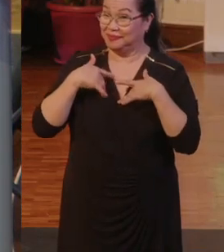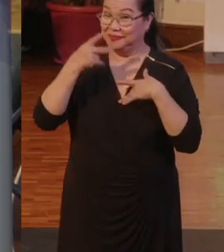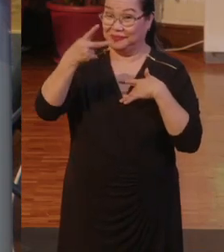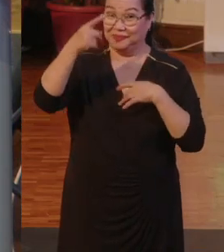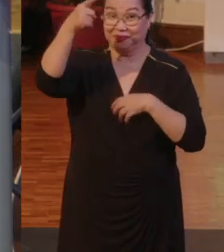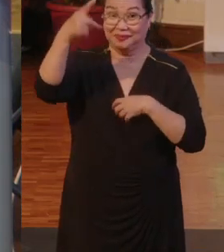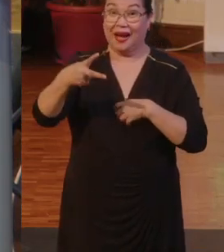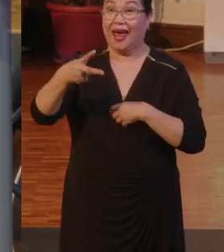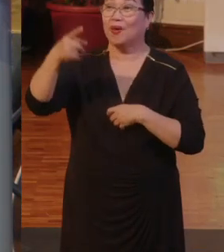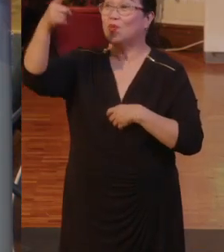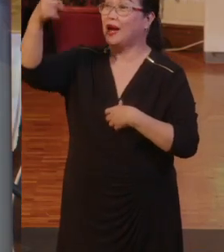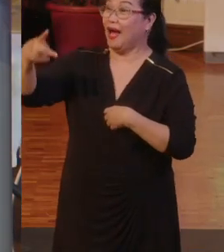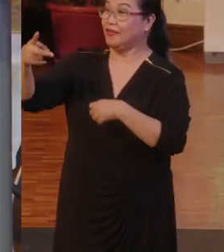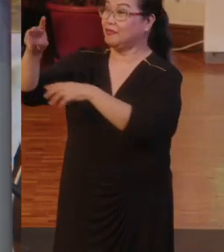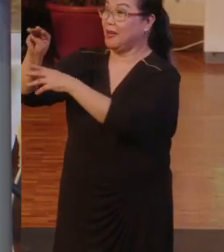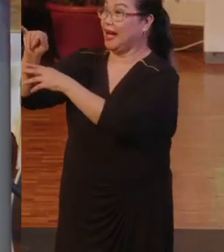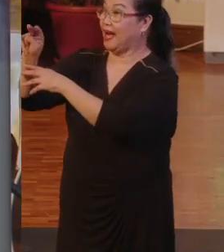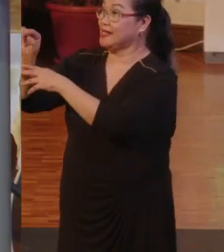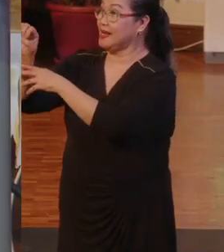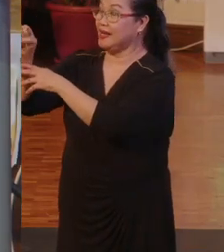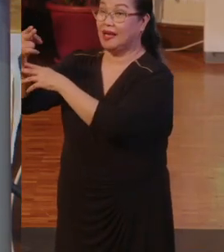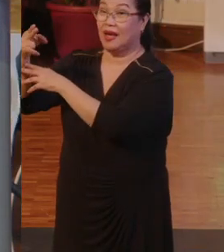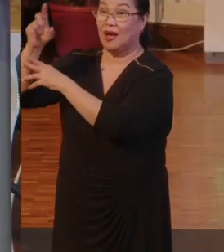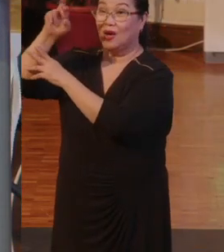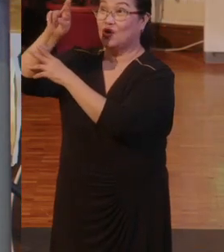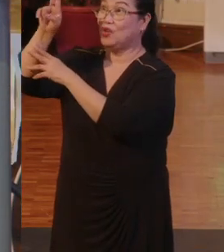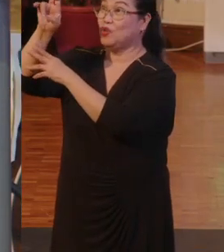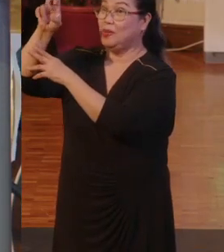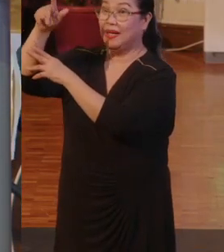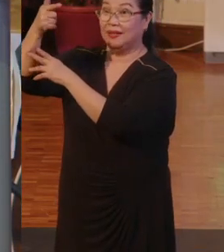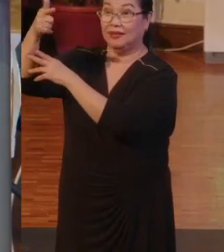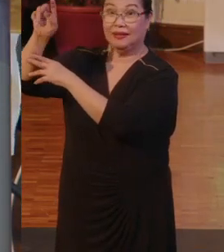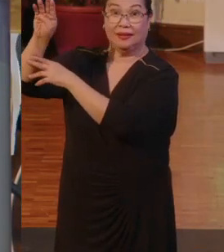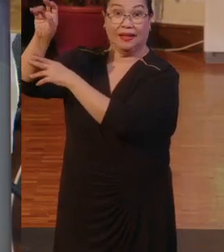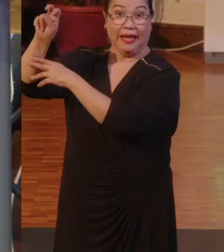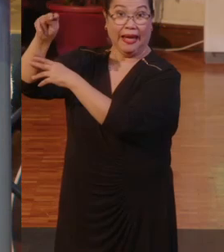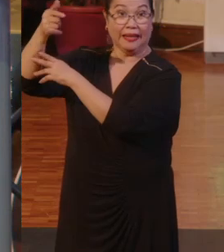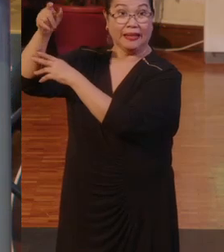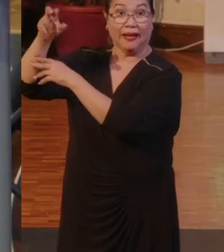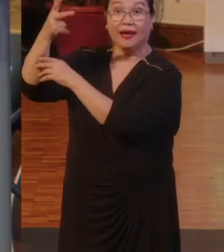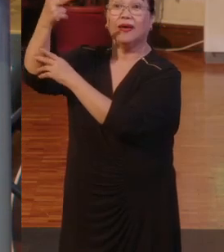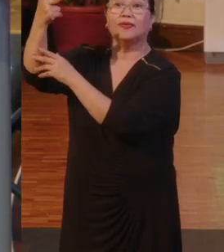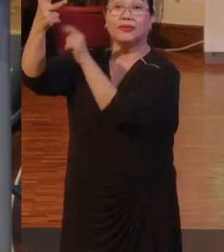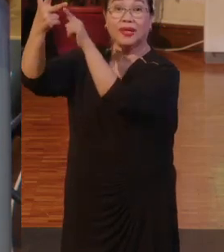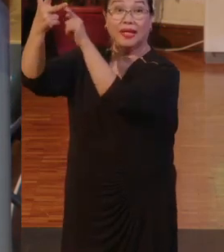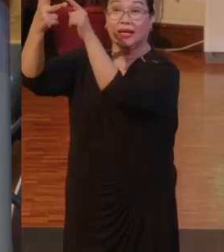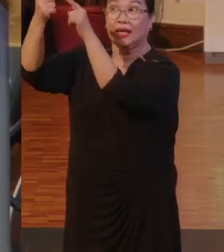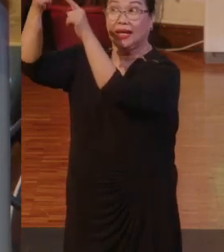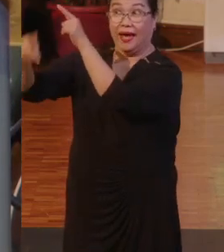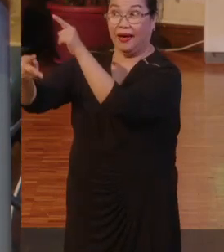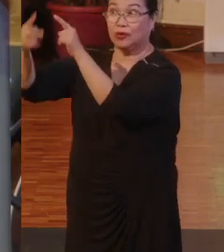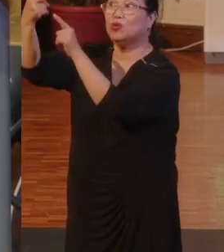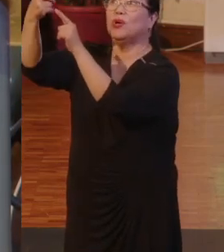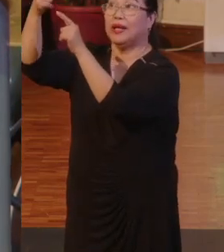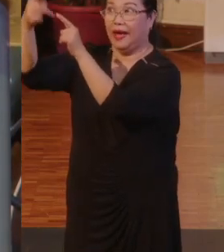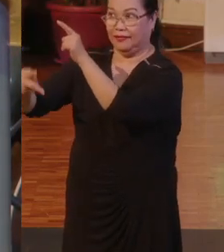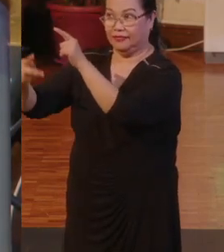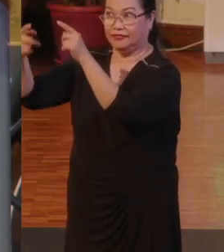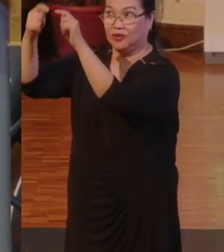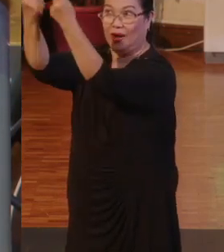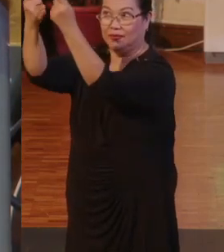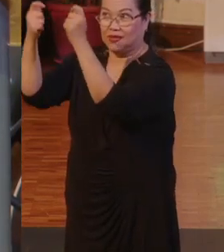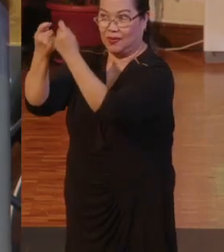2.5 tribes ni Manasseh, ni Reuben at ni Gad. Yung pong area na yon, ang land of the